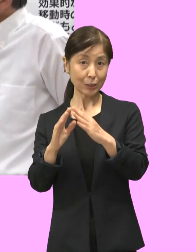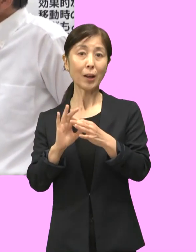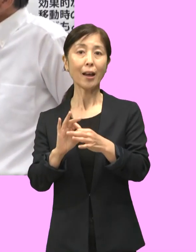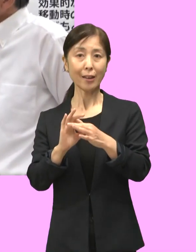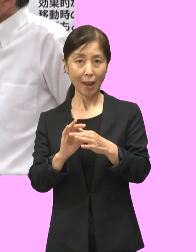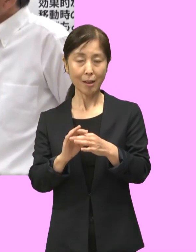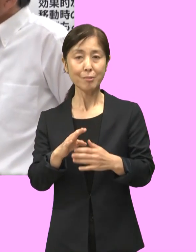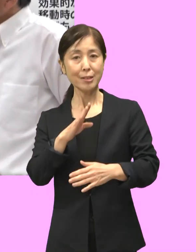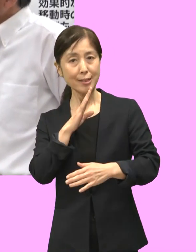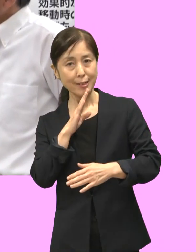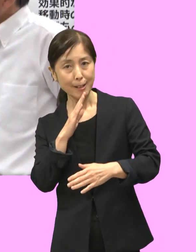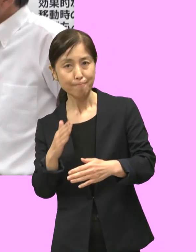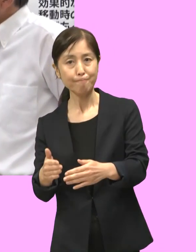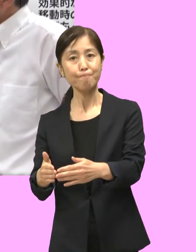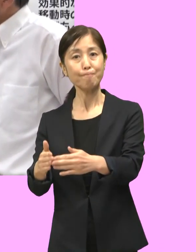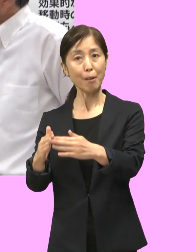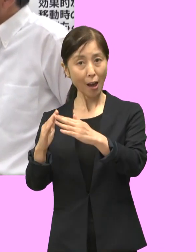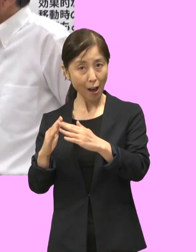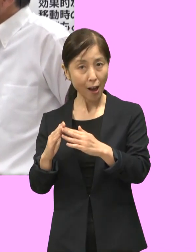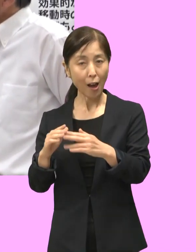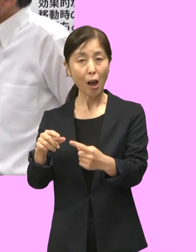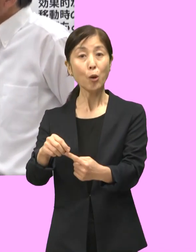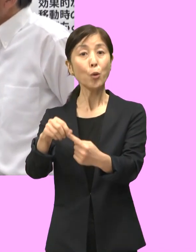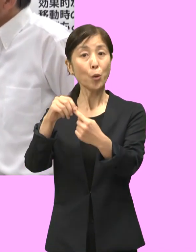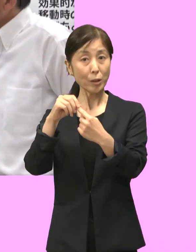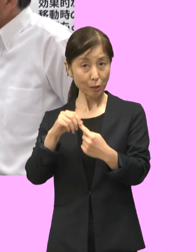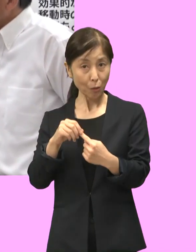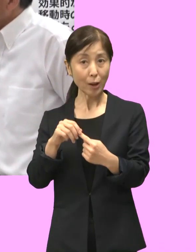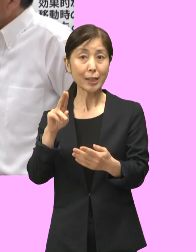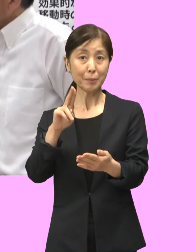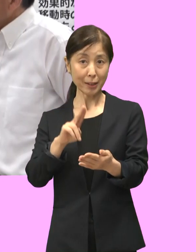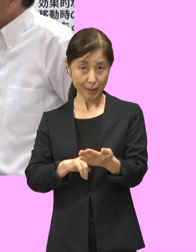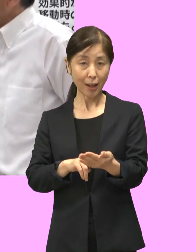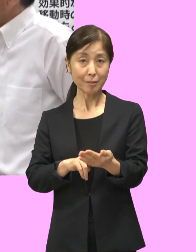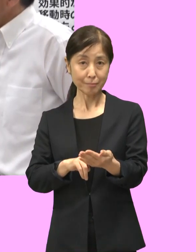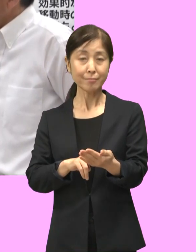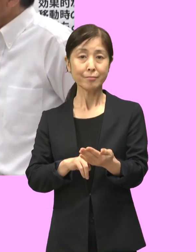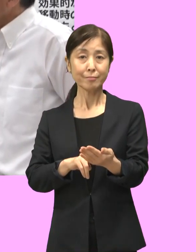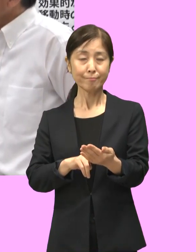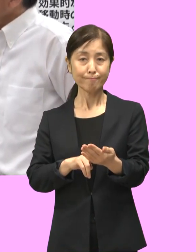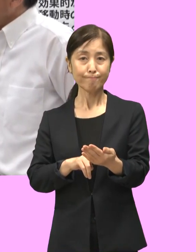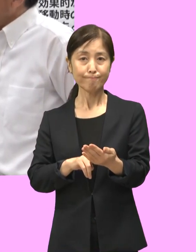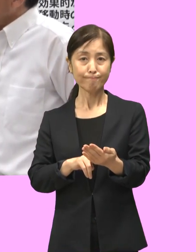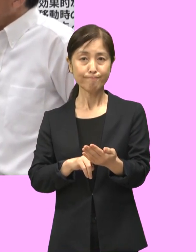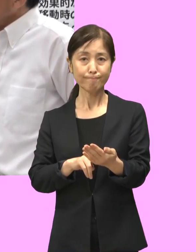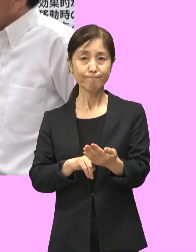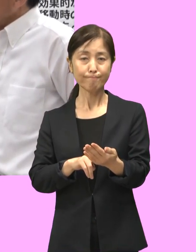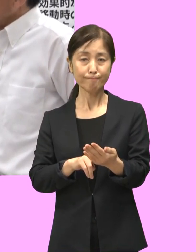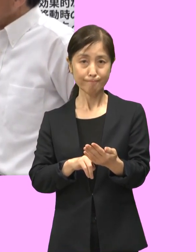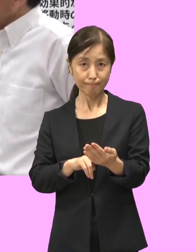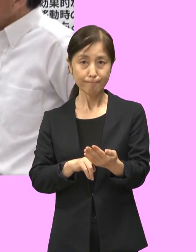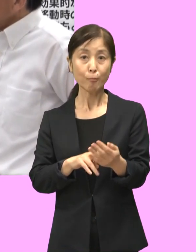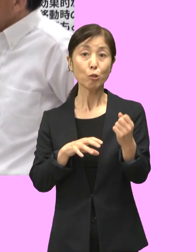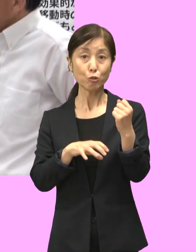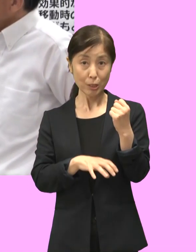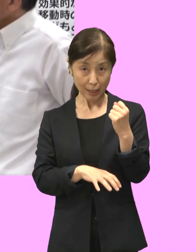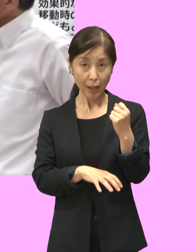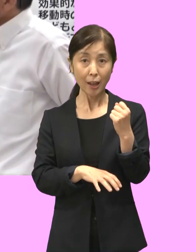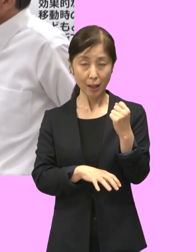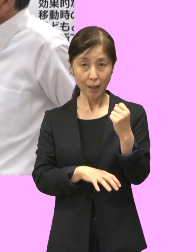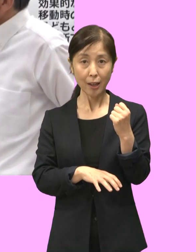と、実際に立地をして、雇用などが確定して、まあ、規定に基づきま